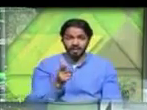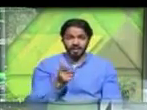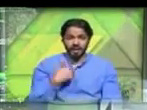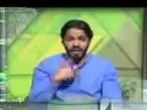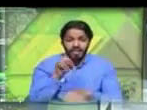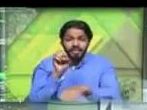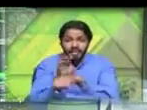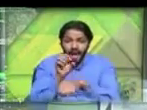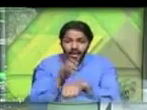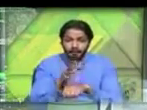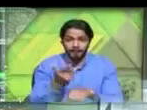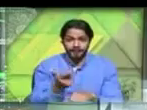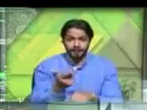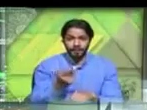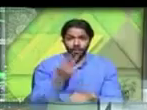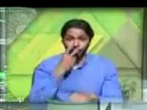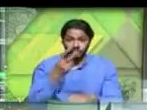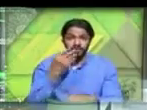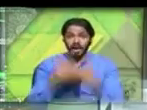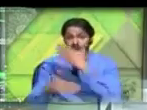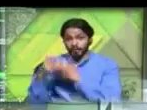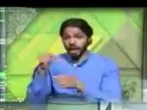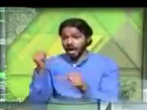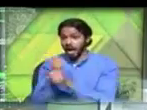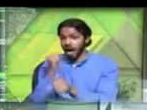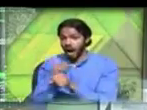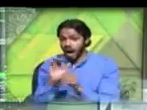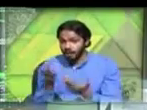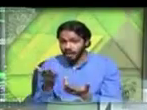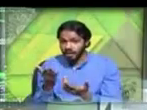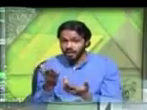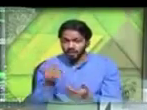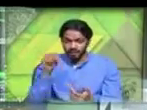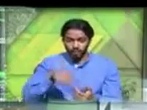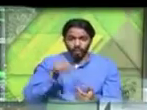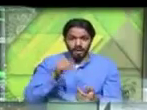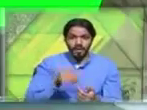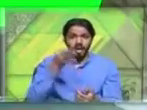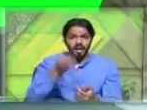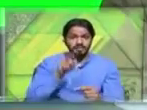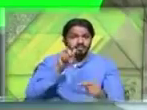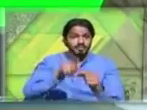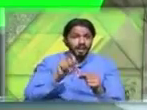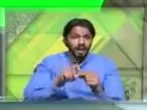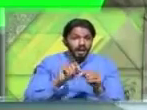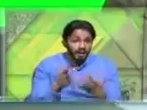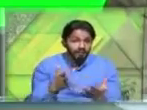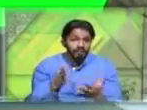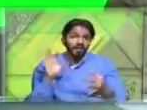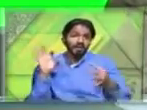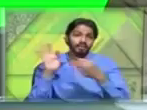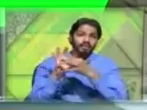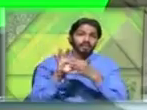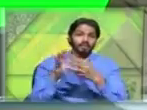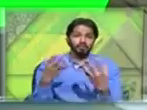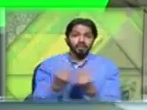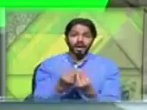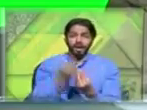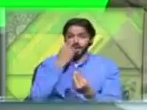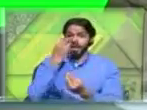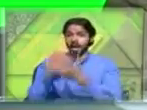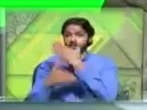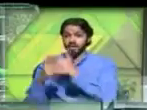نرتبط بالأصل ونتصل بالعصر. جميل، نرتبط بالأصل ونتصل بالعصر.